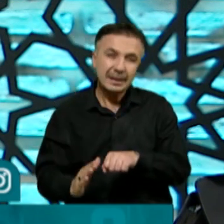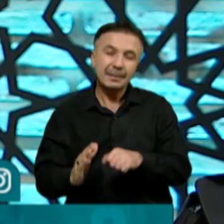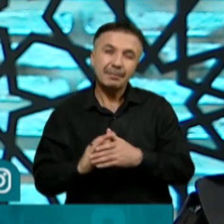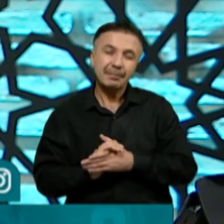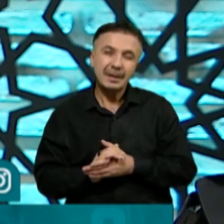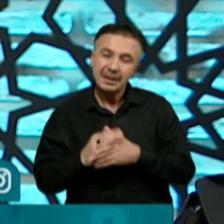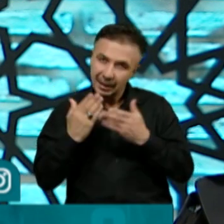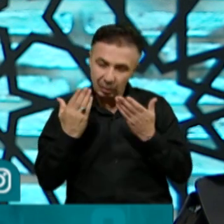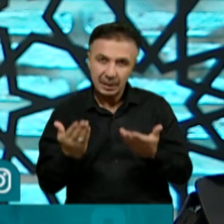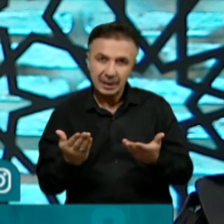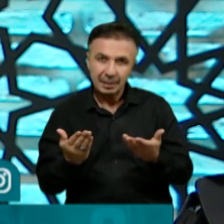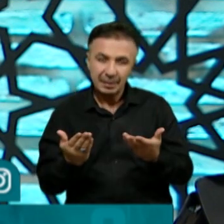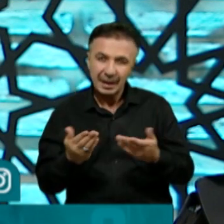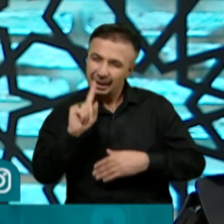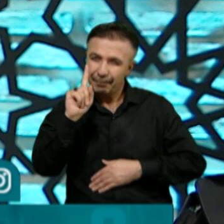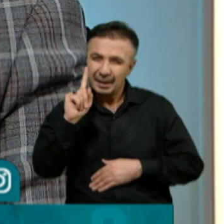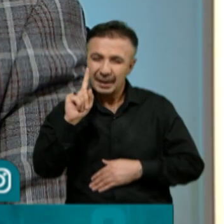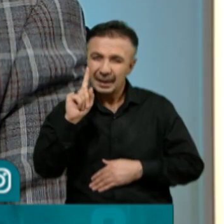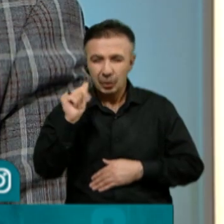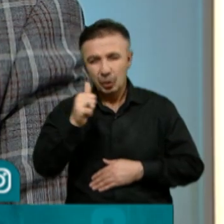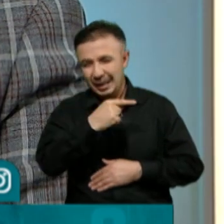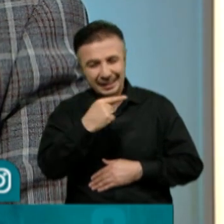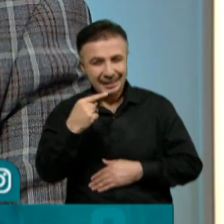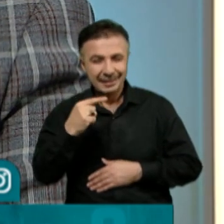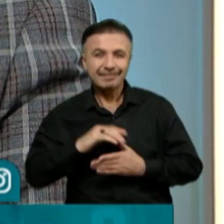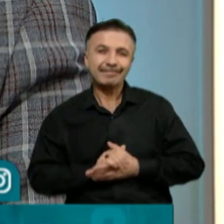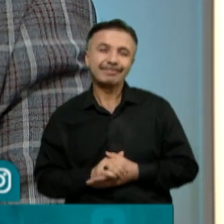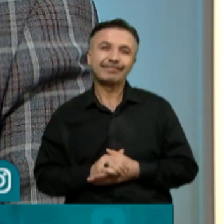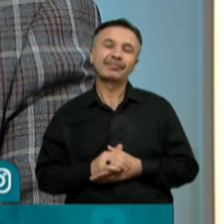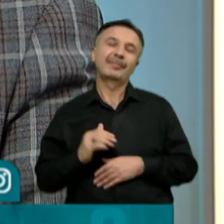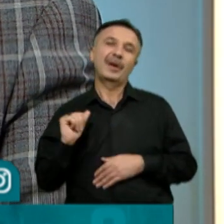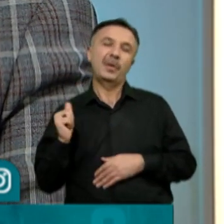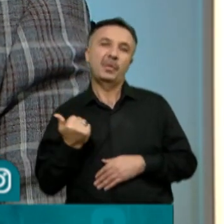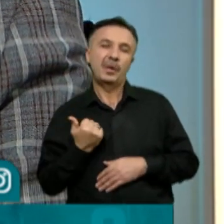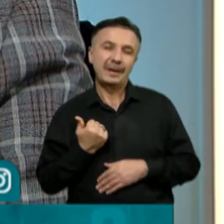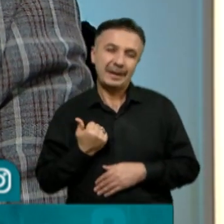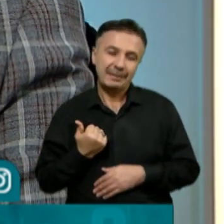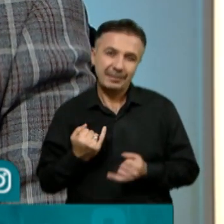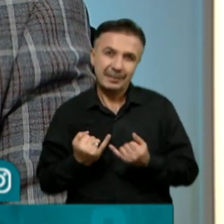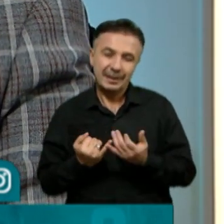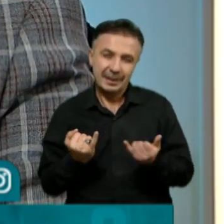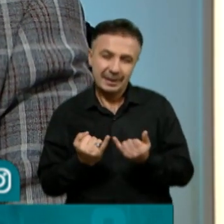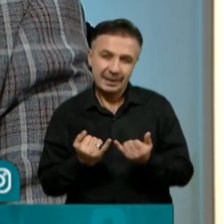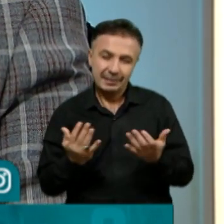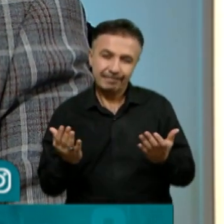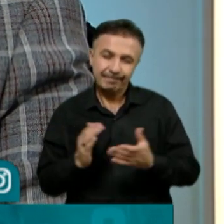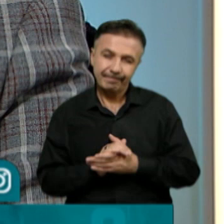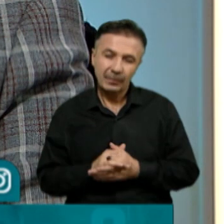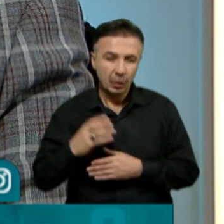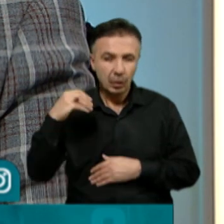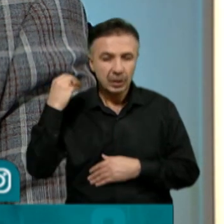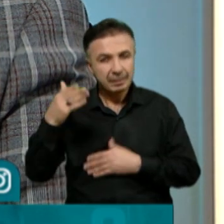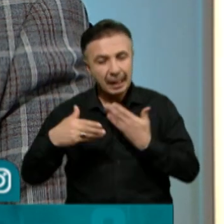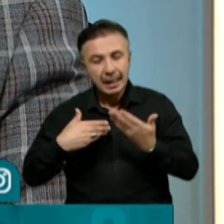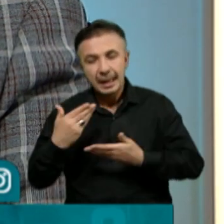kabul edilir yani kurban olur mu demiş Şimdi Muhterem kardeşim devamlı hocalarımızın da söylediği gibi